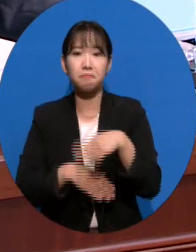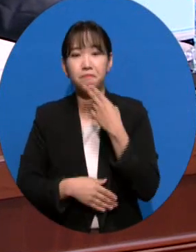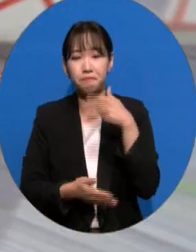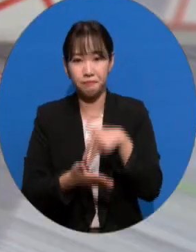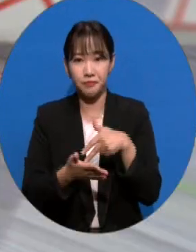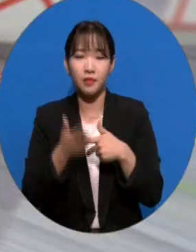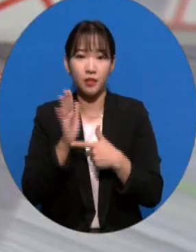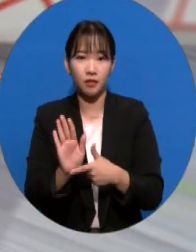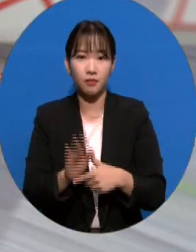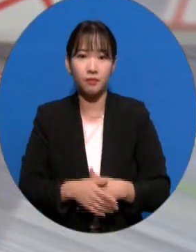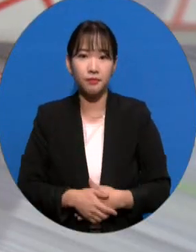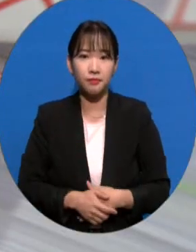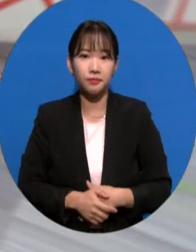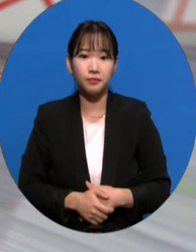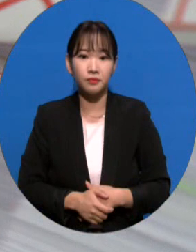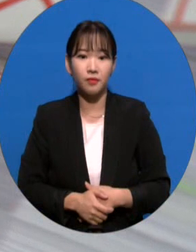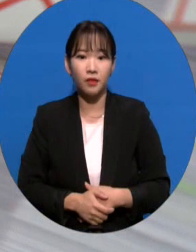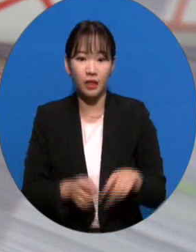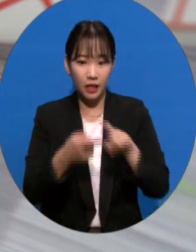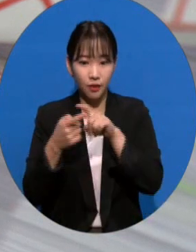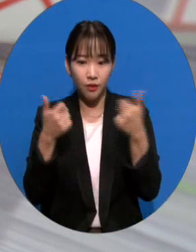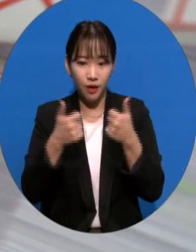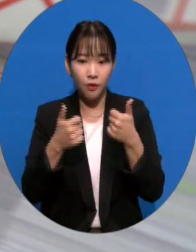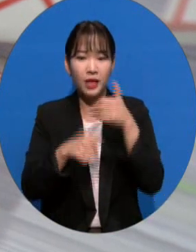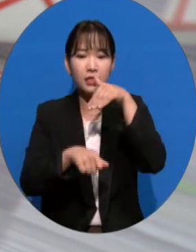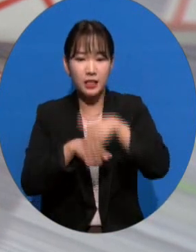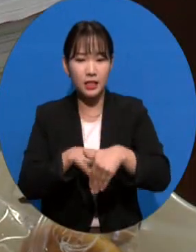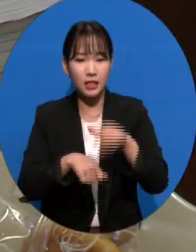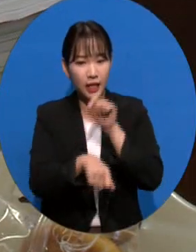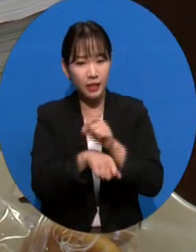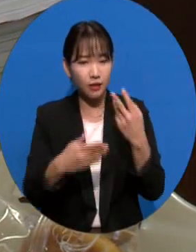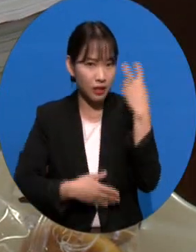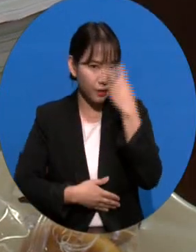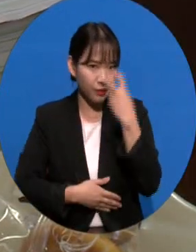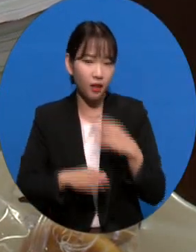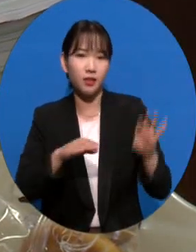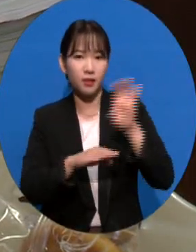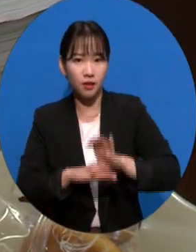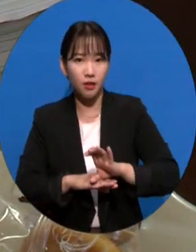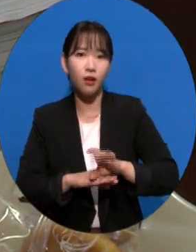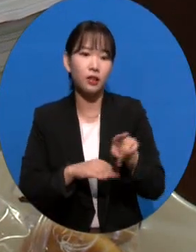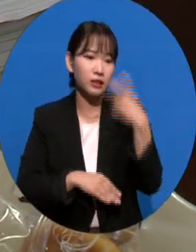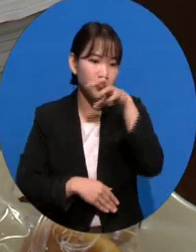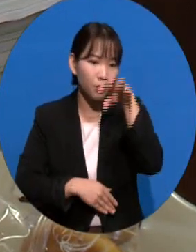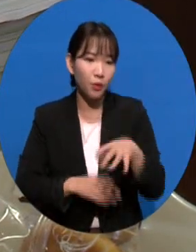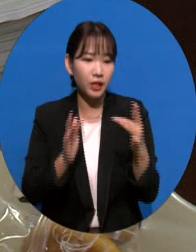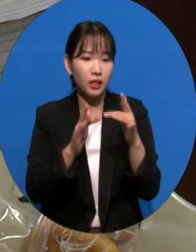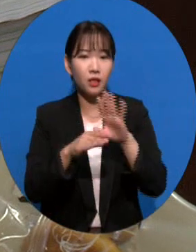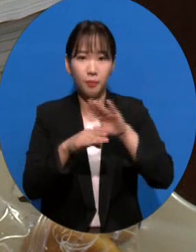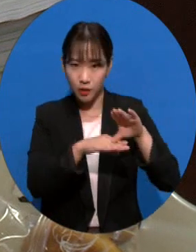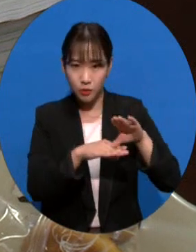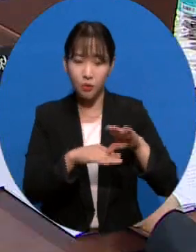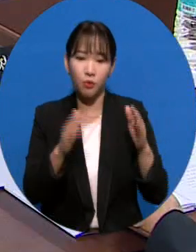입장을 보였다고 밝혔습니다 연대회의는 괴이 방식의 행정사무감사 와 더불어 행감 현장에 인터넷방송